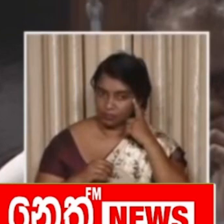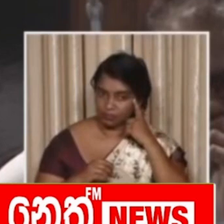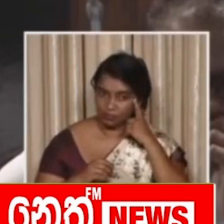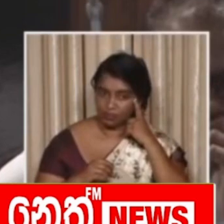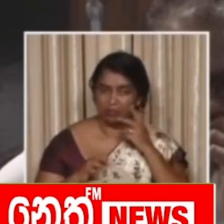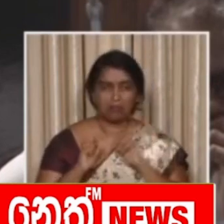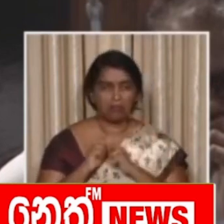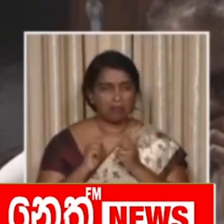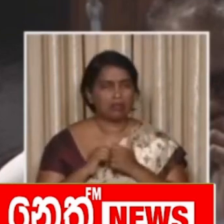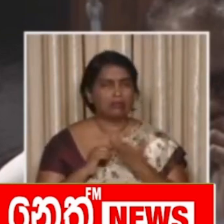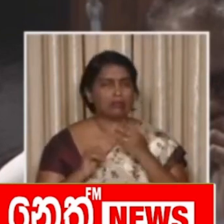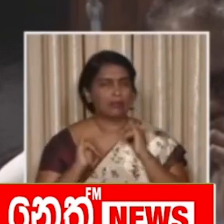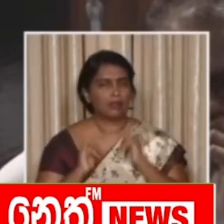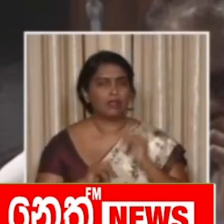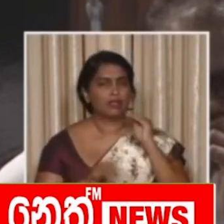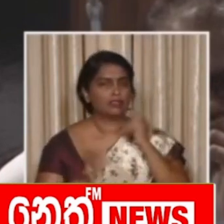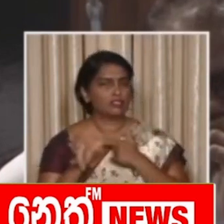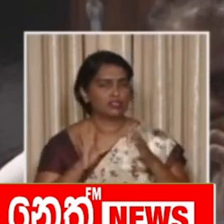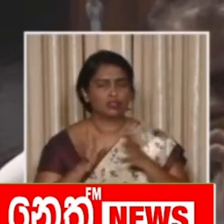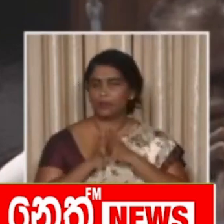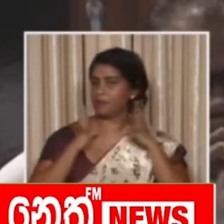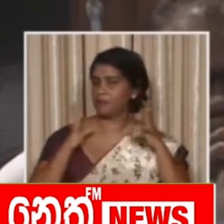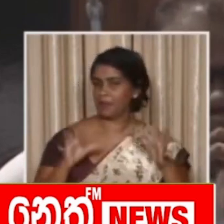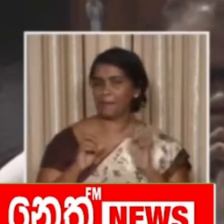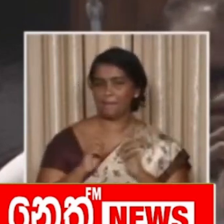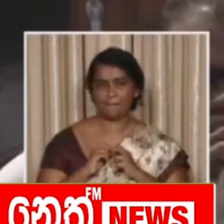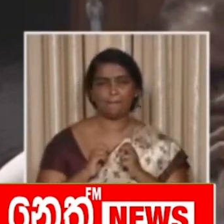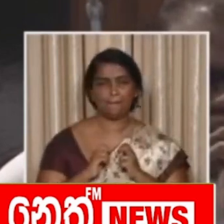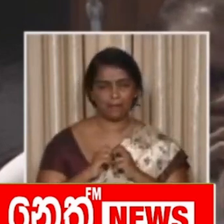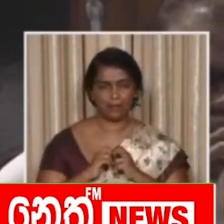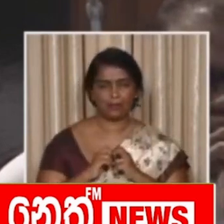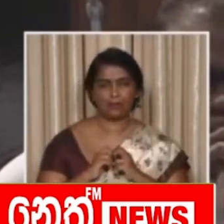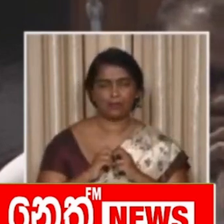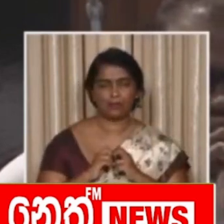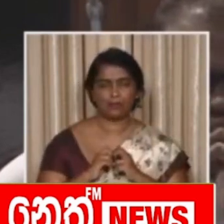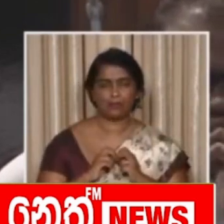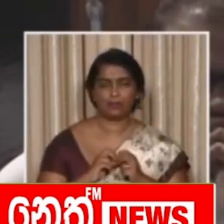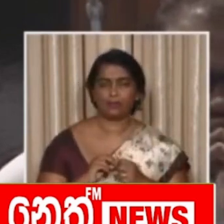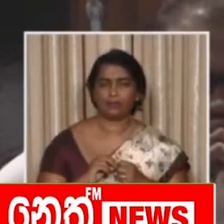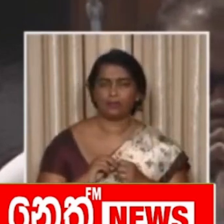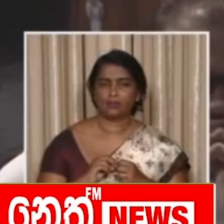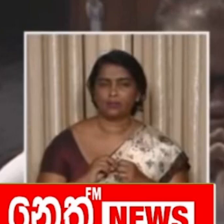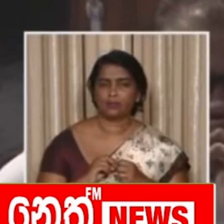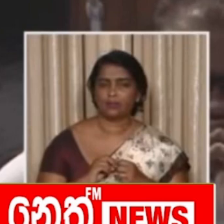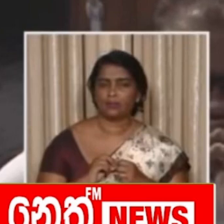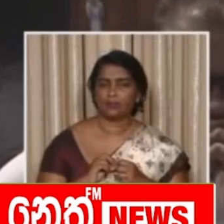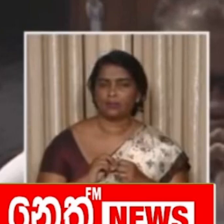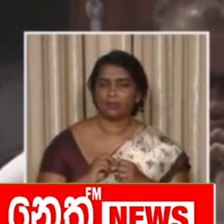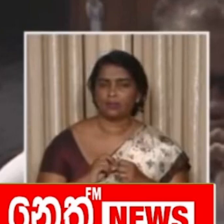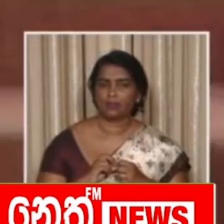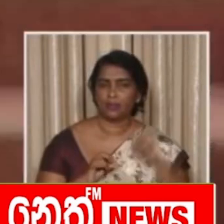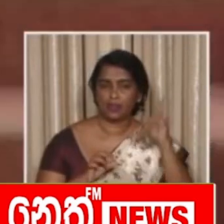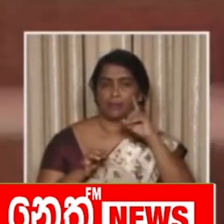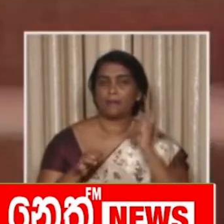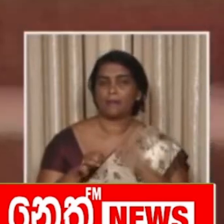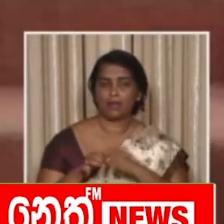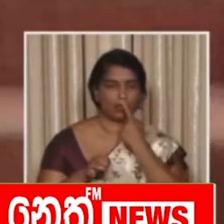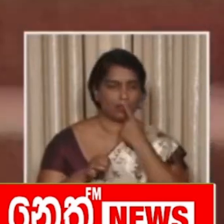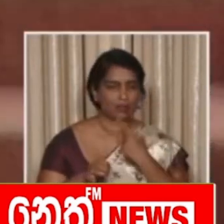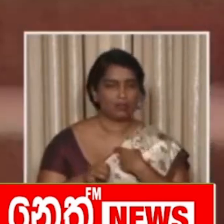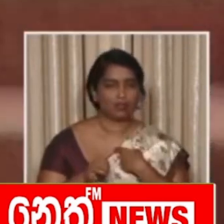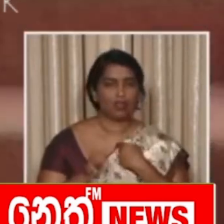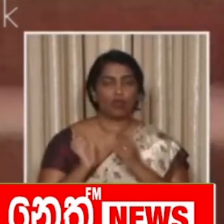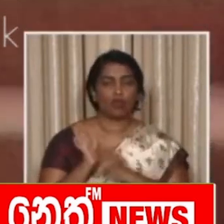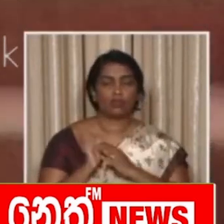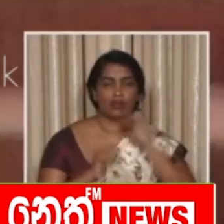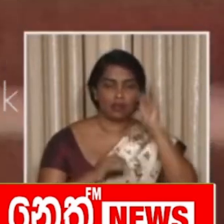හානිකර සතුම් පිළිබඳව විශාල ගැටලුවක් තියෙනවා ඒ කියන්නේ පළවෙනි ප්‍රශ්නේ එතුමා ඇහුවේ